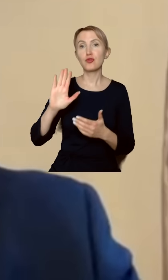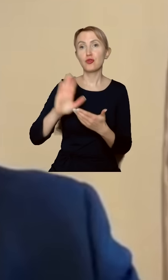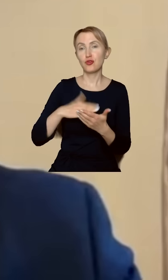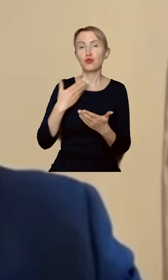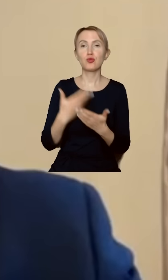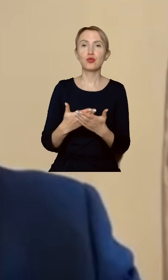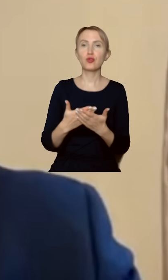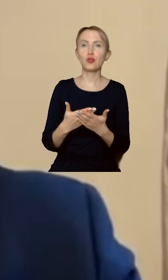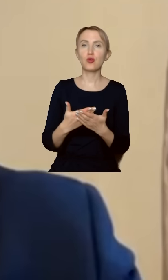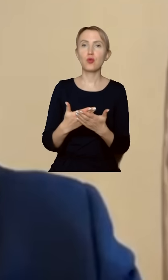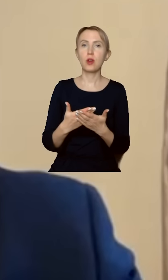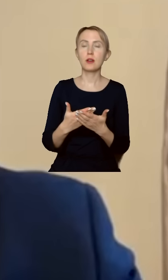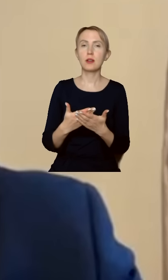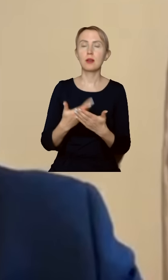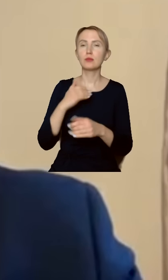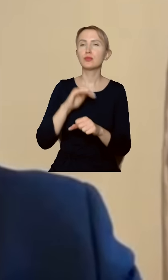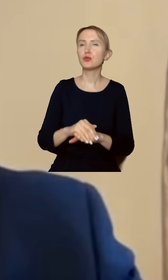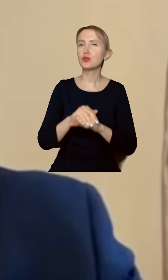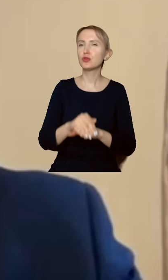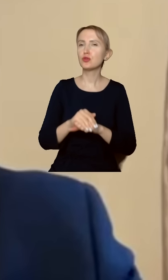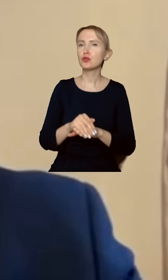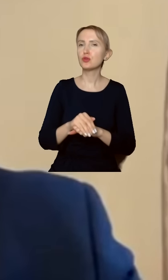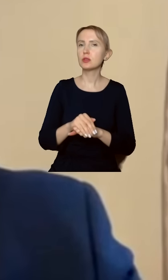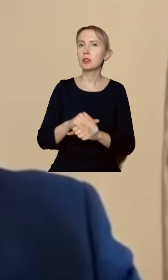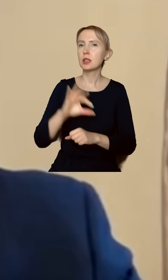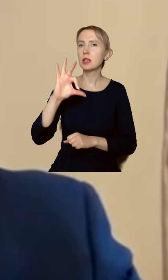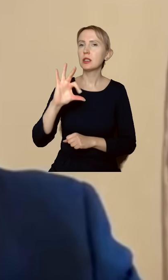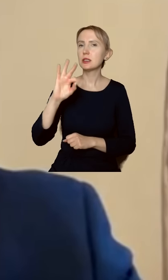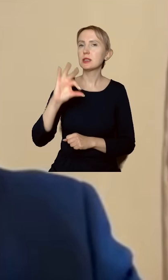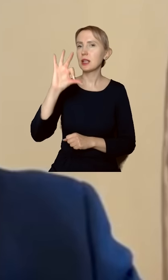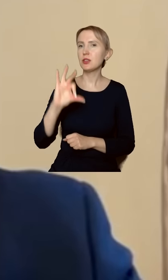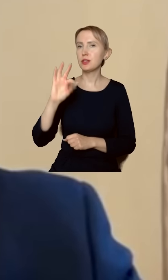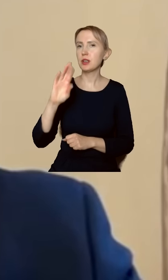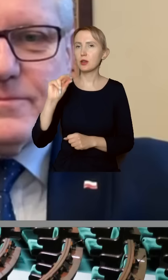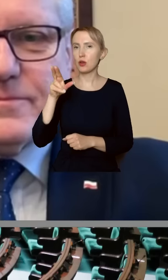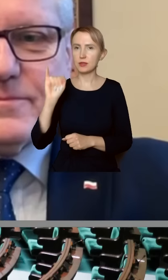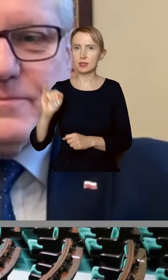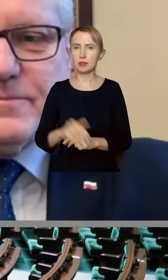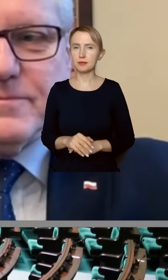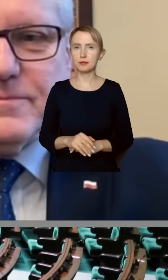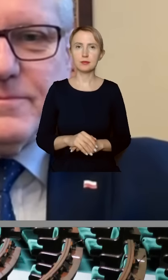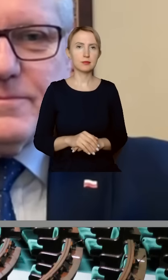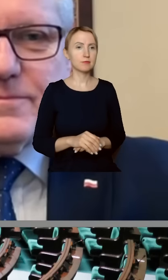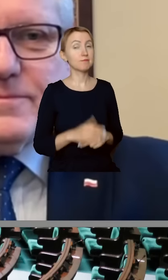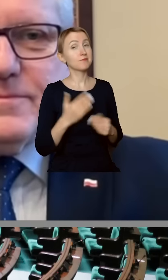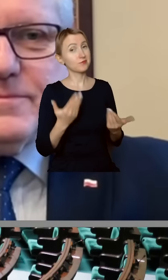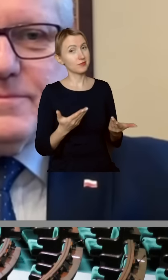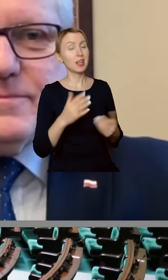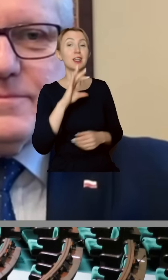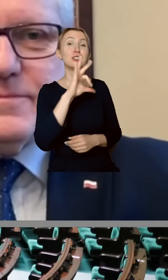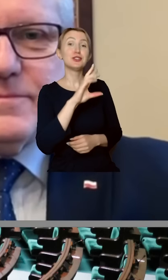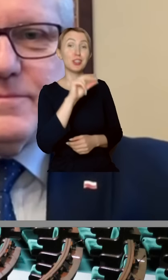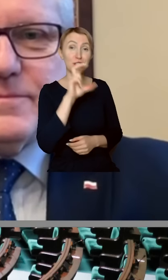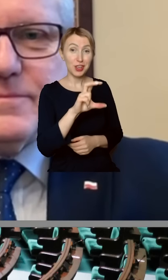takiego przyjaciela Stasia Tarkowskiego. Nomen omen Sienkiewicz.